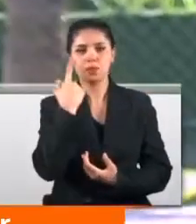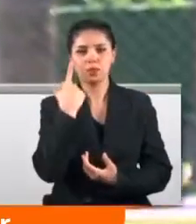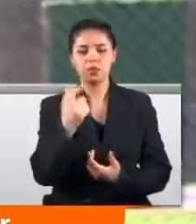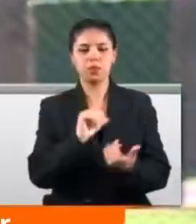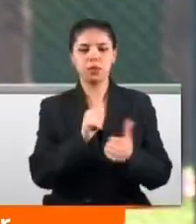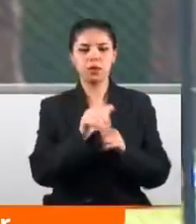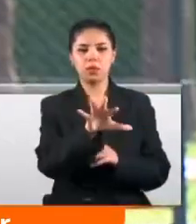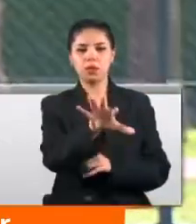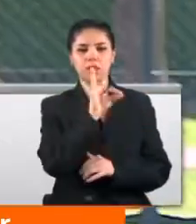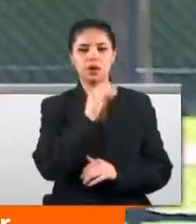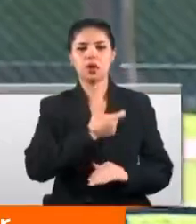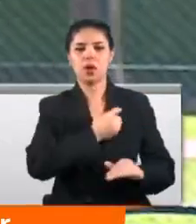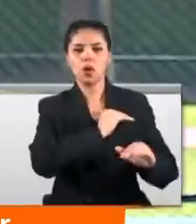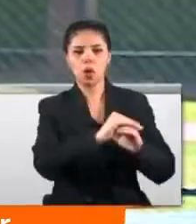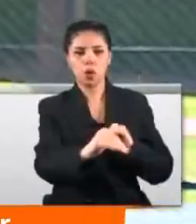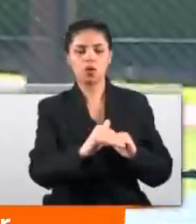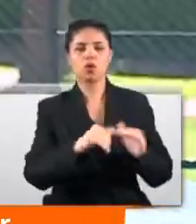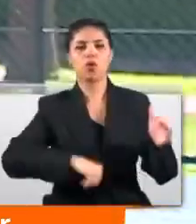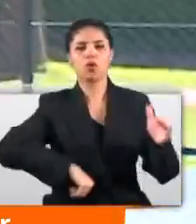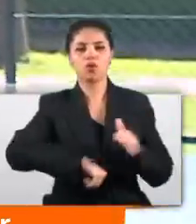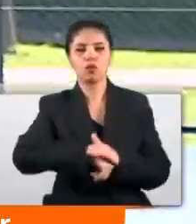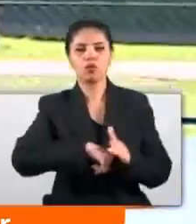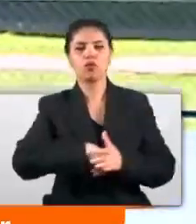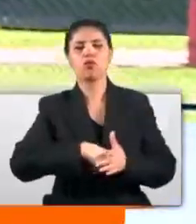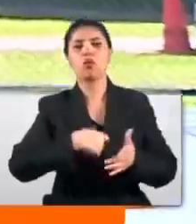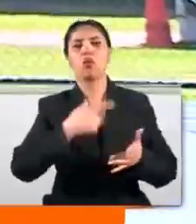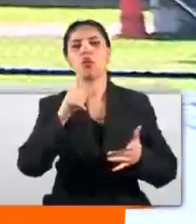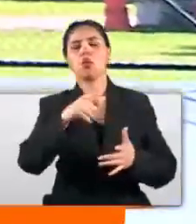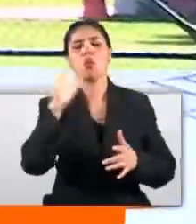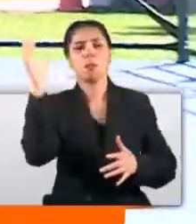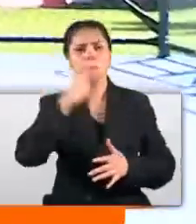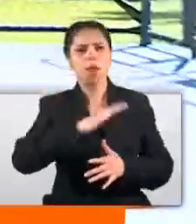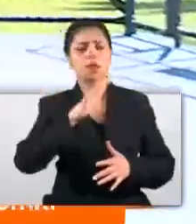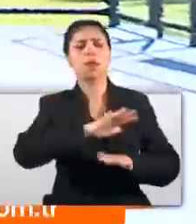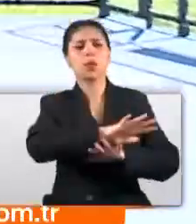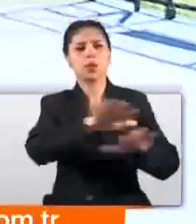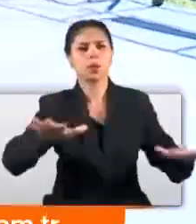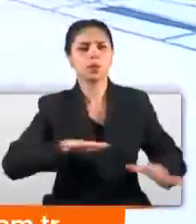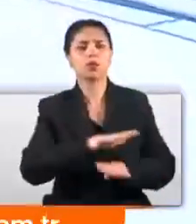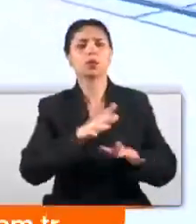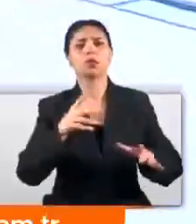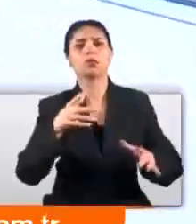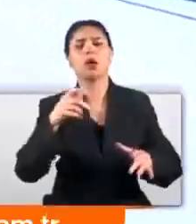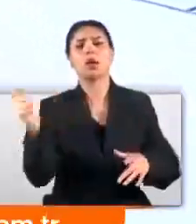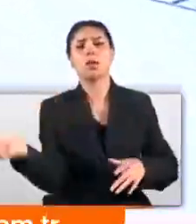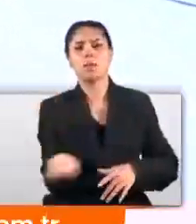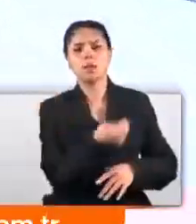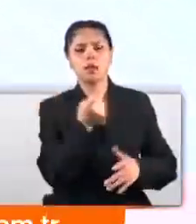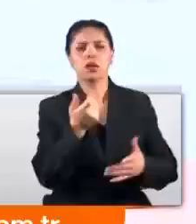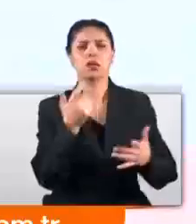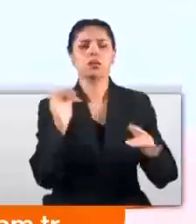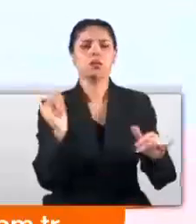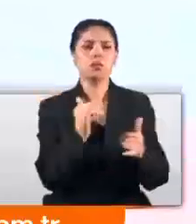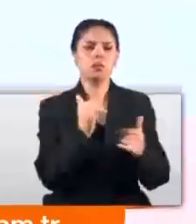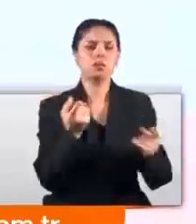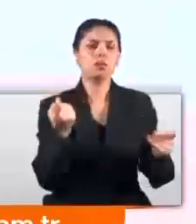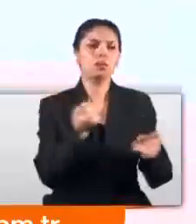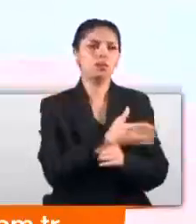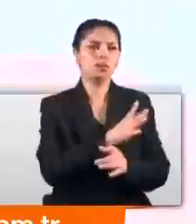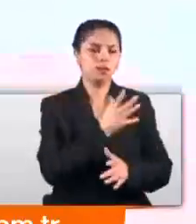alanını seçen öğrencilere futbol, handbol, basketbol, yüzme, masa tenisi, halk oyunları tercihleri sunulacak